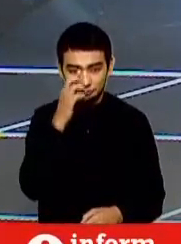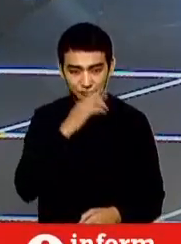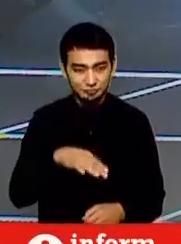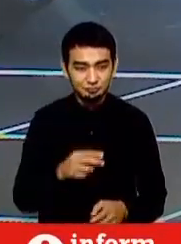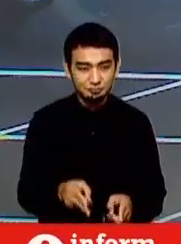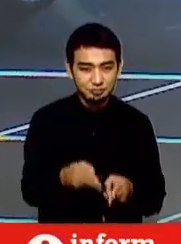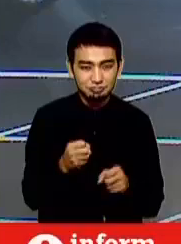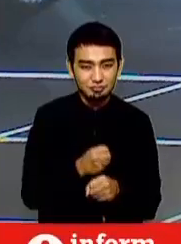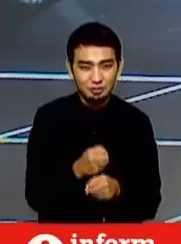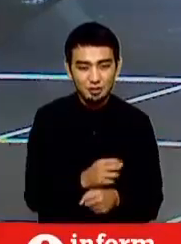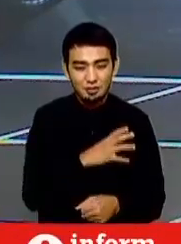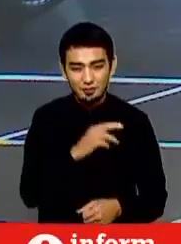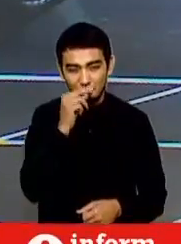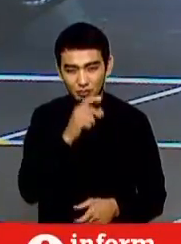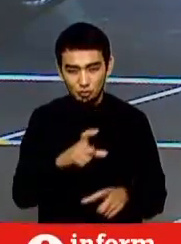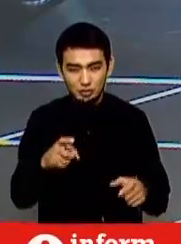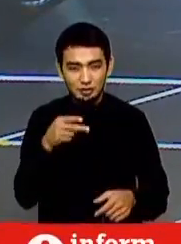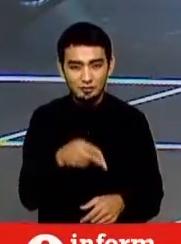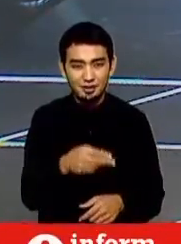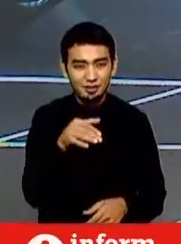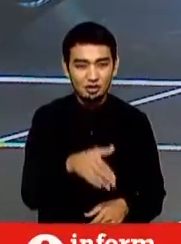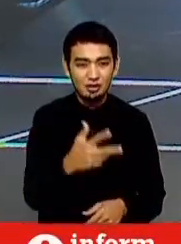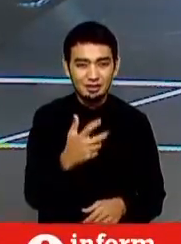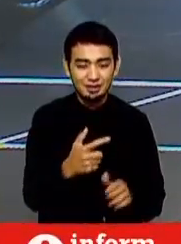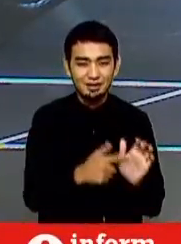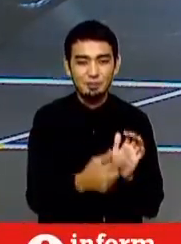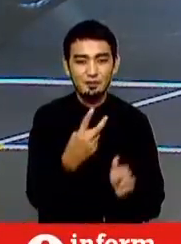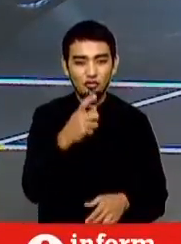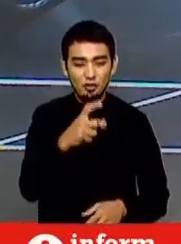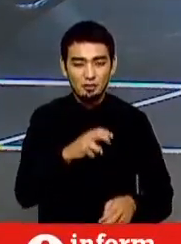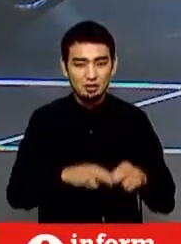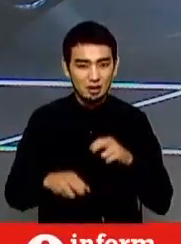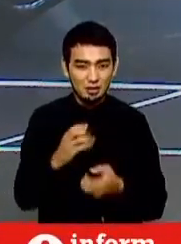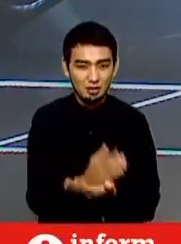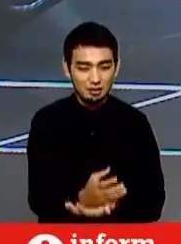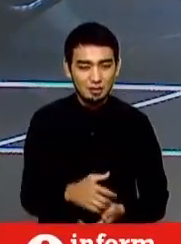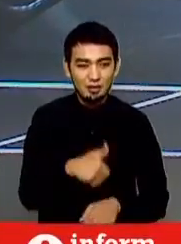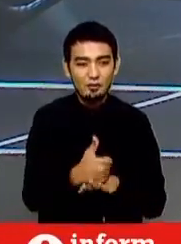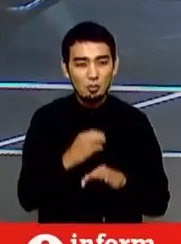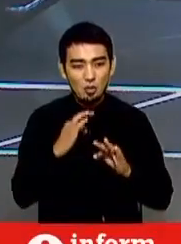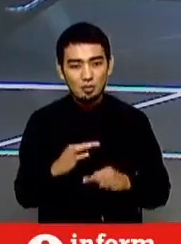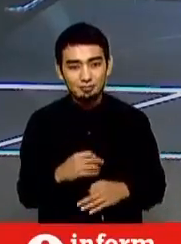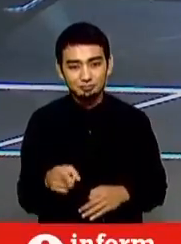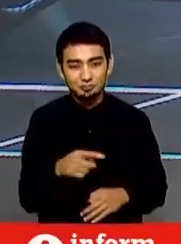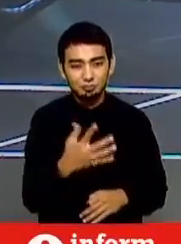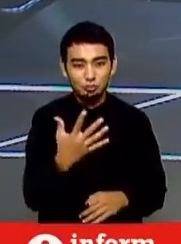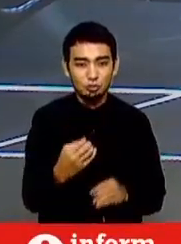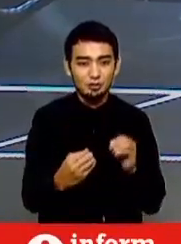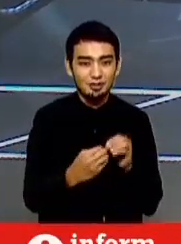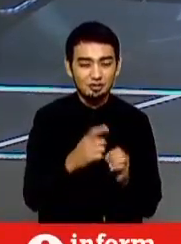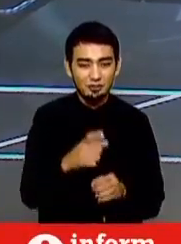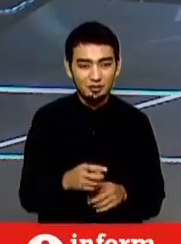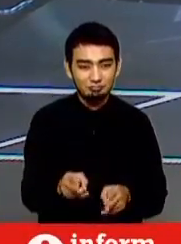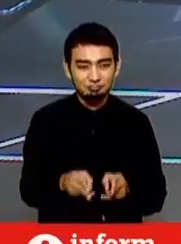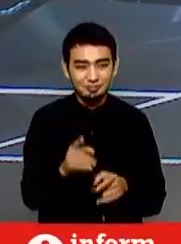қылмыс жасады деген күдікпен 2372 адам іздеуде жүр. Бас прокуратура өкілдерінің мәліметінше, олардың 510-ы